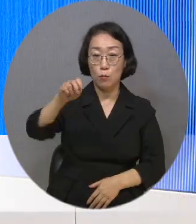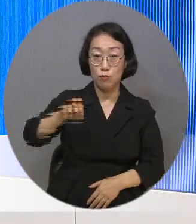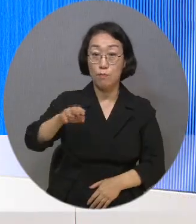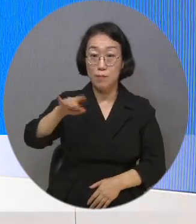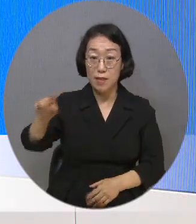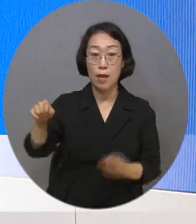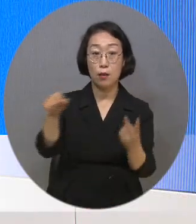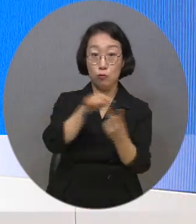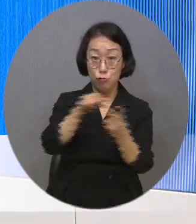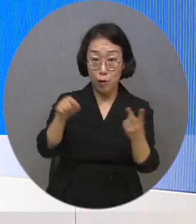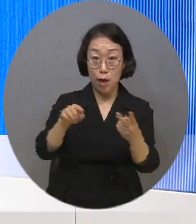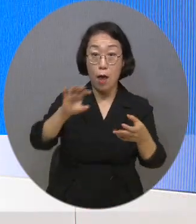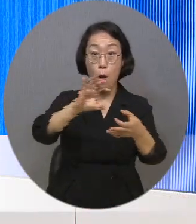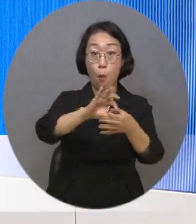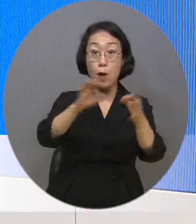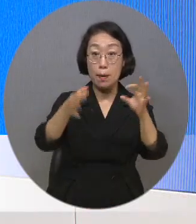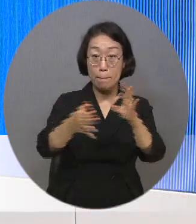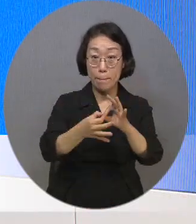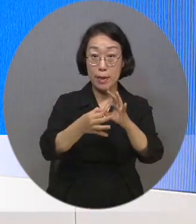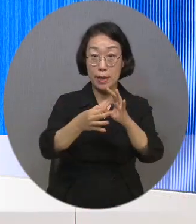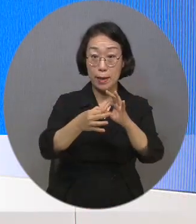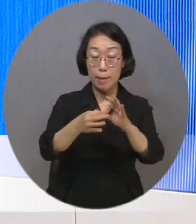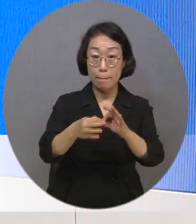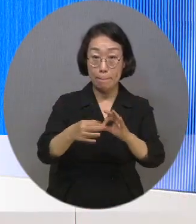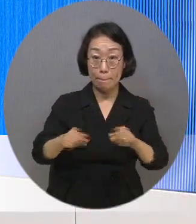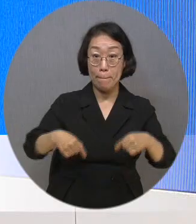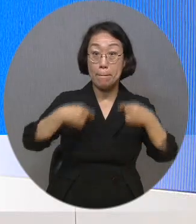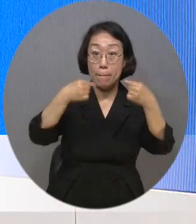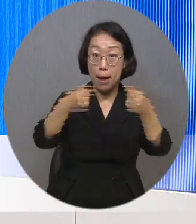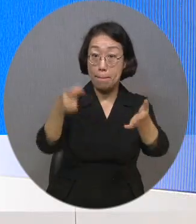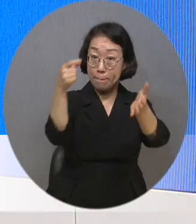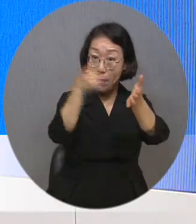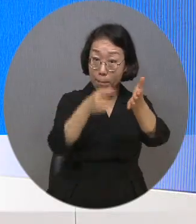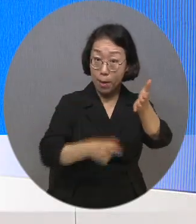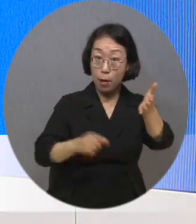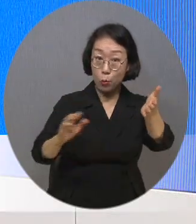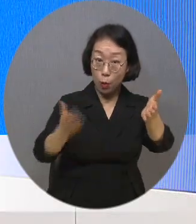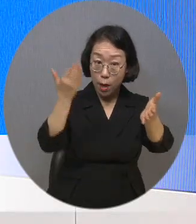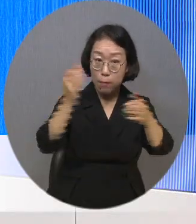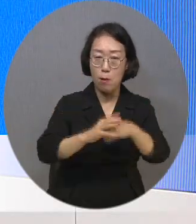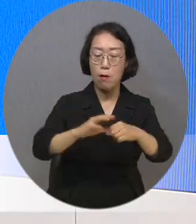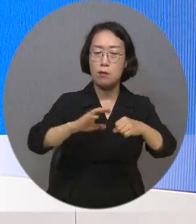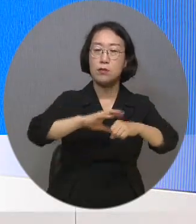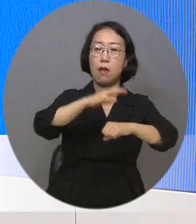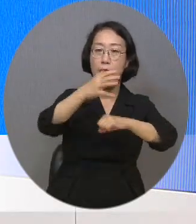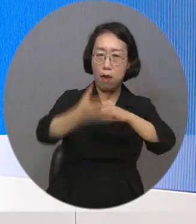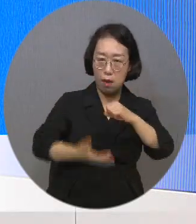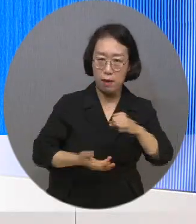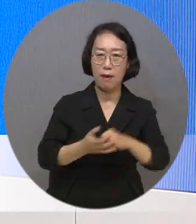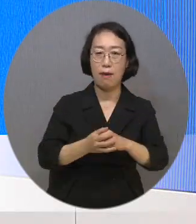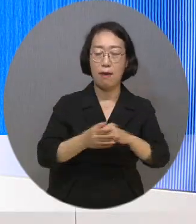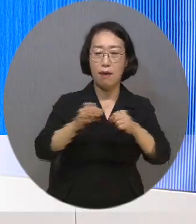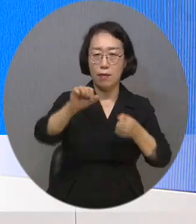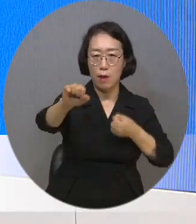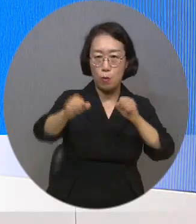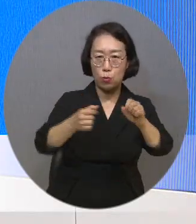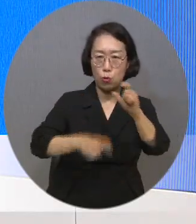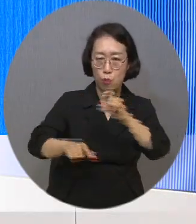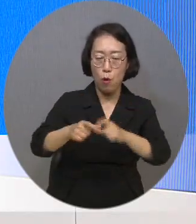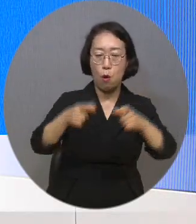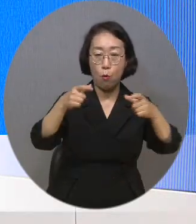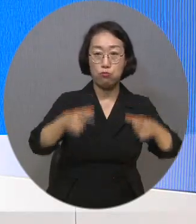품새가 같이 올림픽에 넣는다면은 전체적으로 그 세계 태권도 활성화가